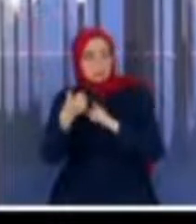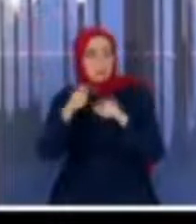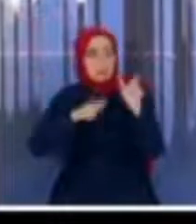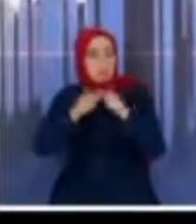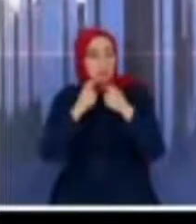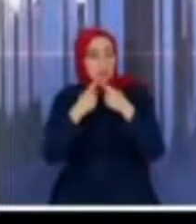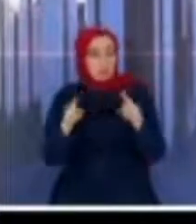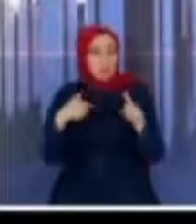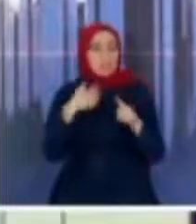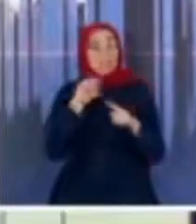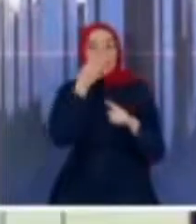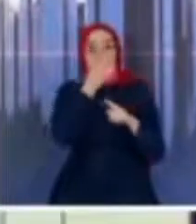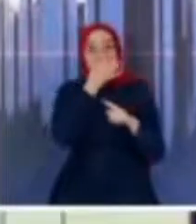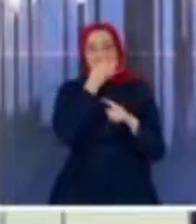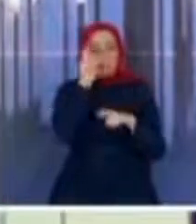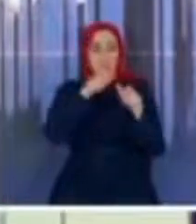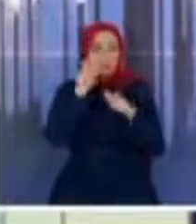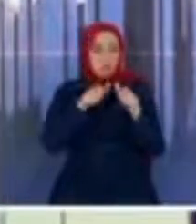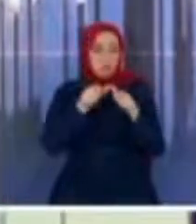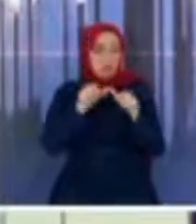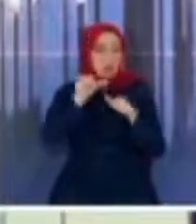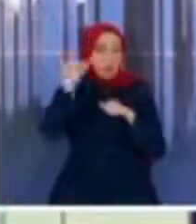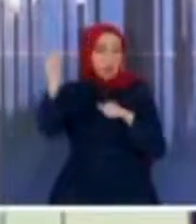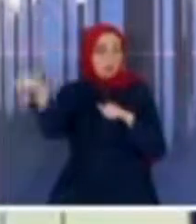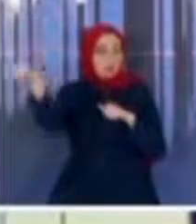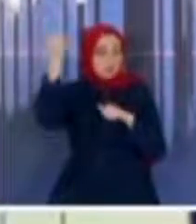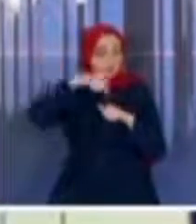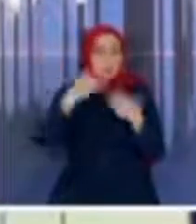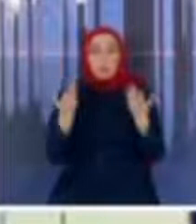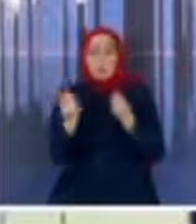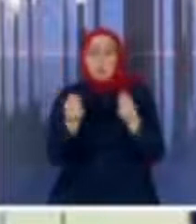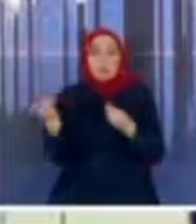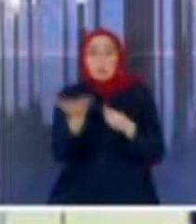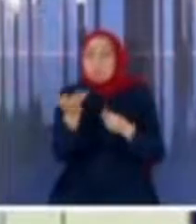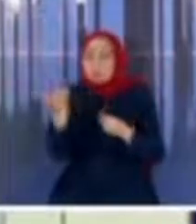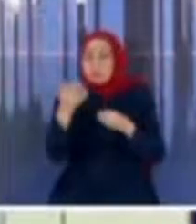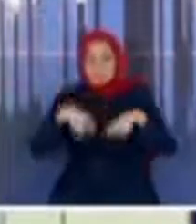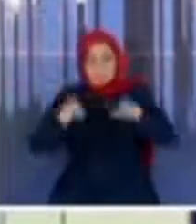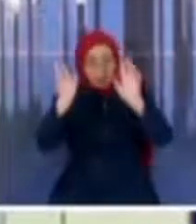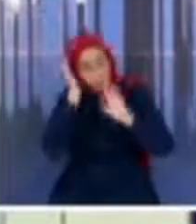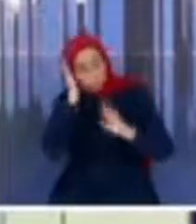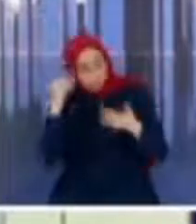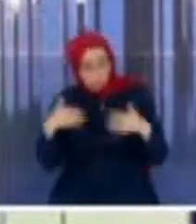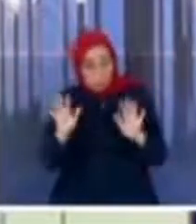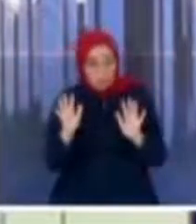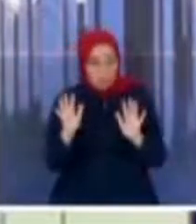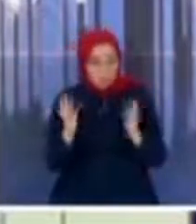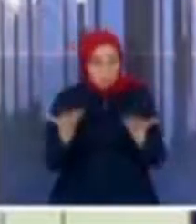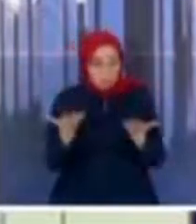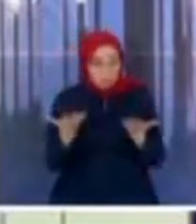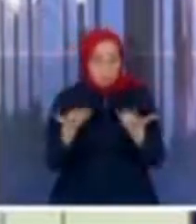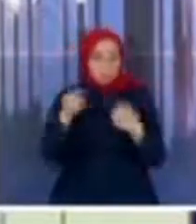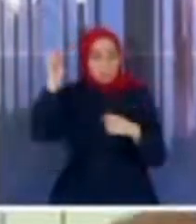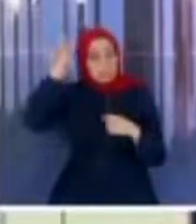نبذه يجيك واحد ضيف من البعيد ما تلقى وين تحطه، تلقى وين تبيته، فهمت؟ معناها تقول لي انت ما نجمش نعمل نهزوا لدار الشباب، اوكي هو